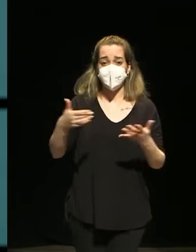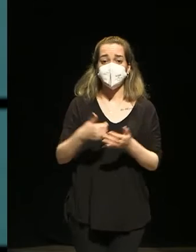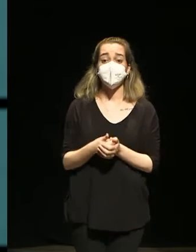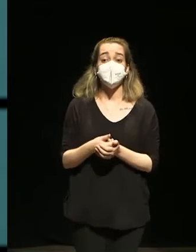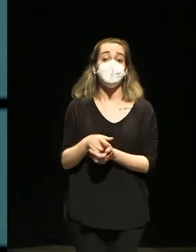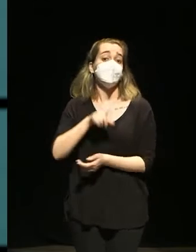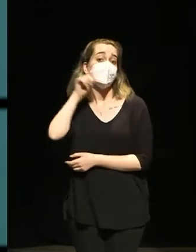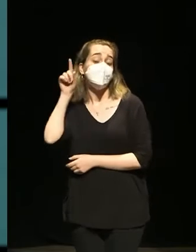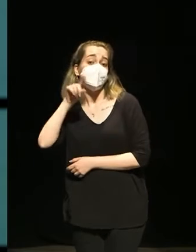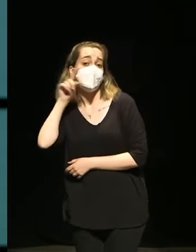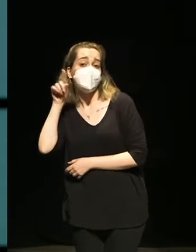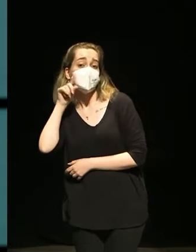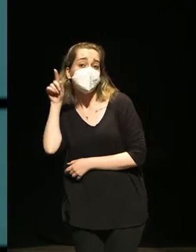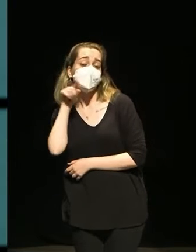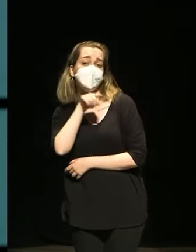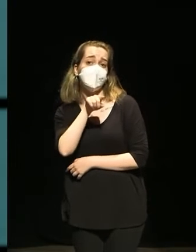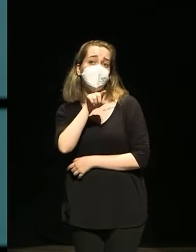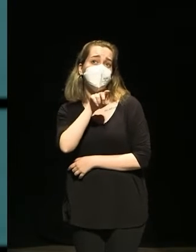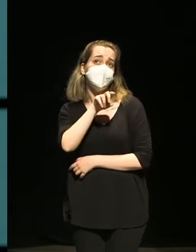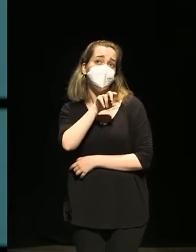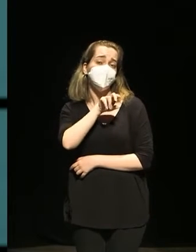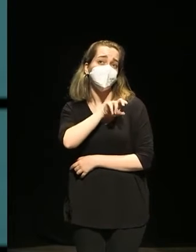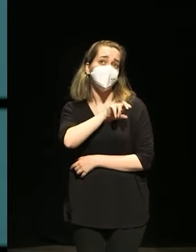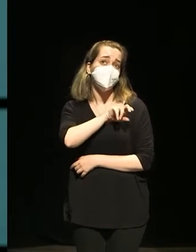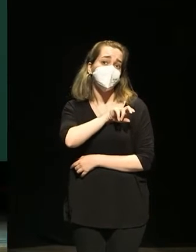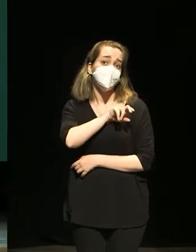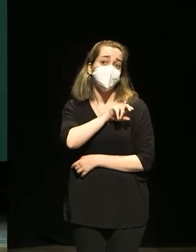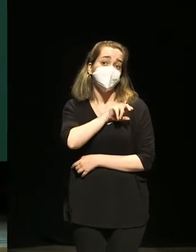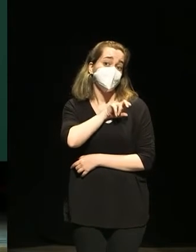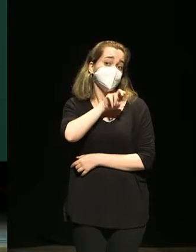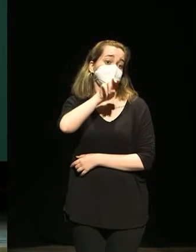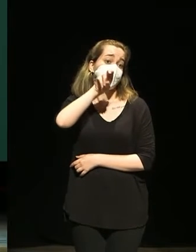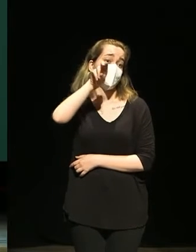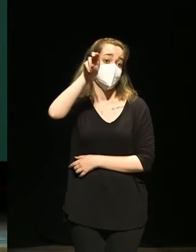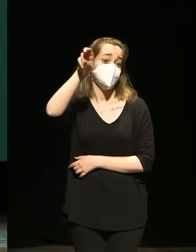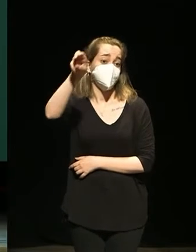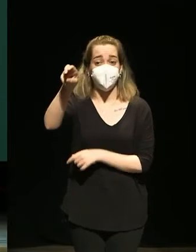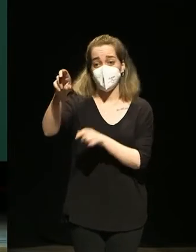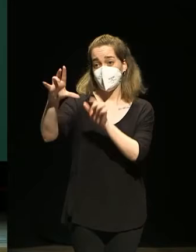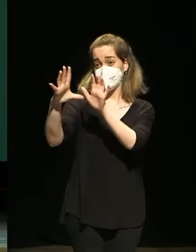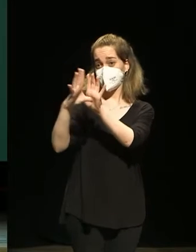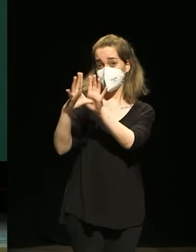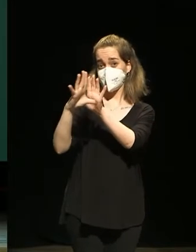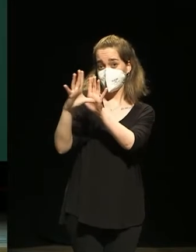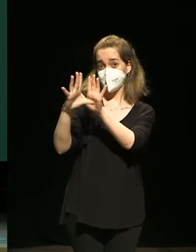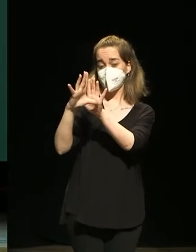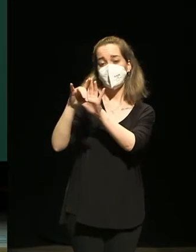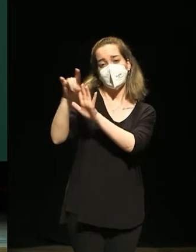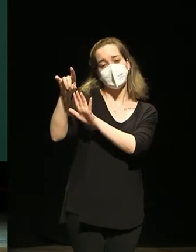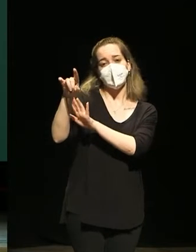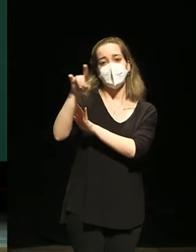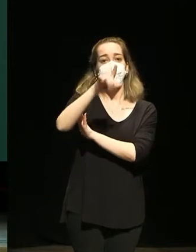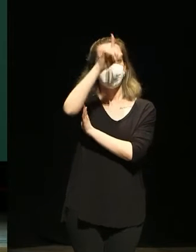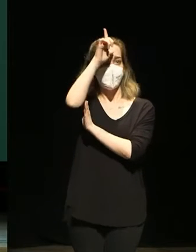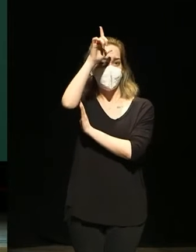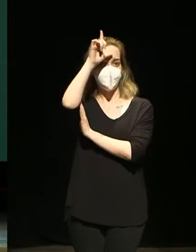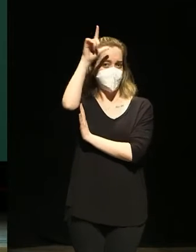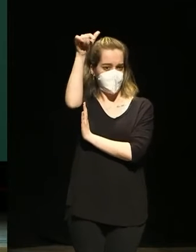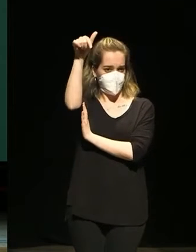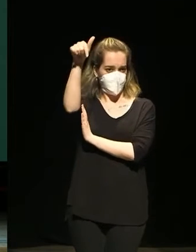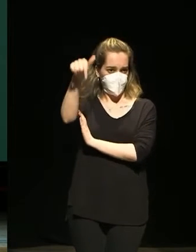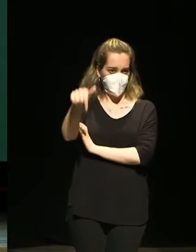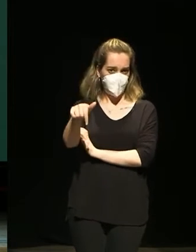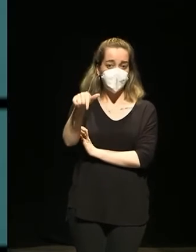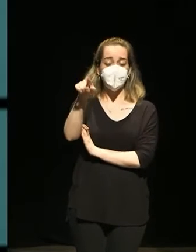França, anem cap al país vostre veí i volarem cap al sud d'Alemanya. I al sud d'Alemanya,